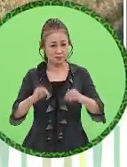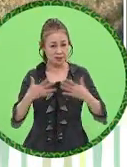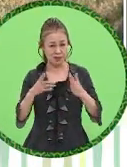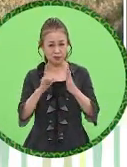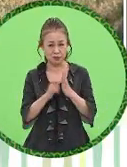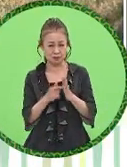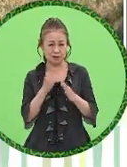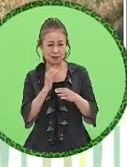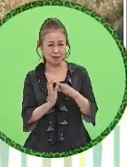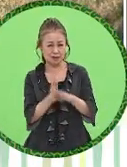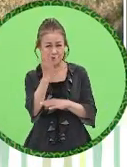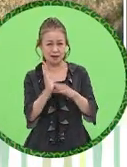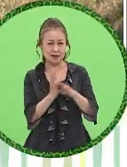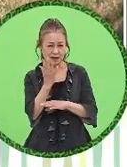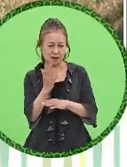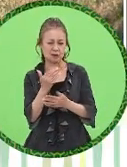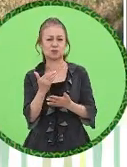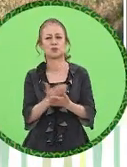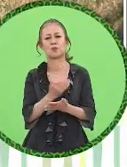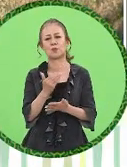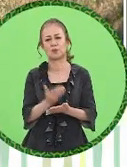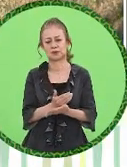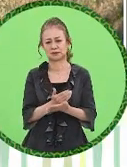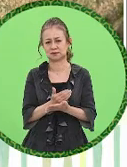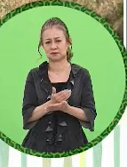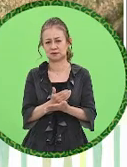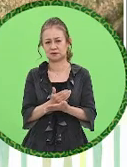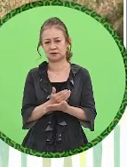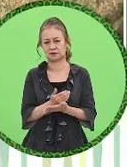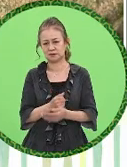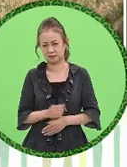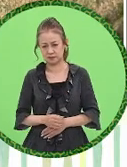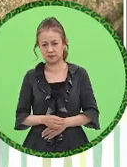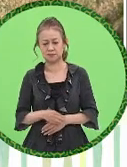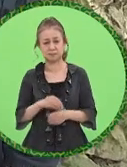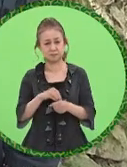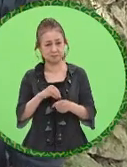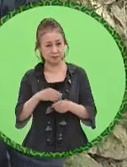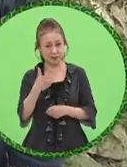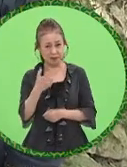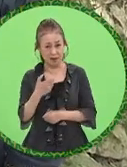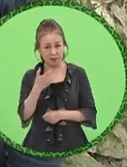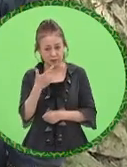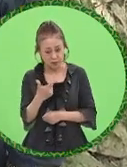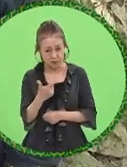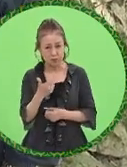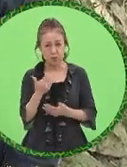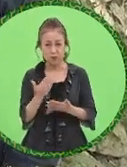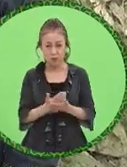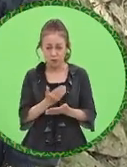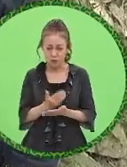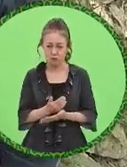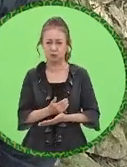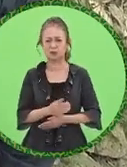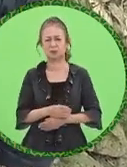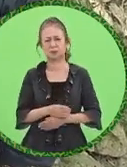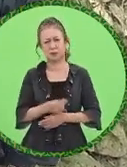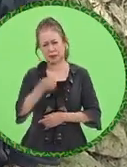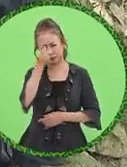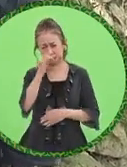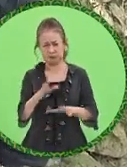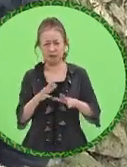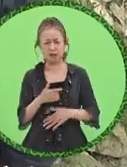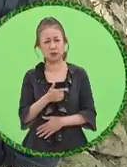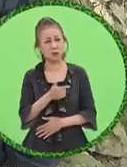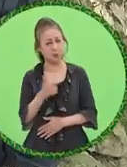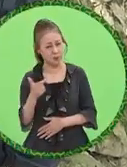爆の時まであった中御門の火災の跡なんですね。 76年経っても残ってるんですね。 そうなんですよ、被害の大き